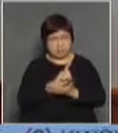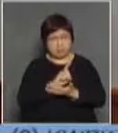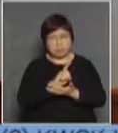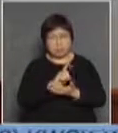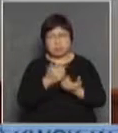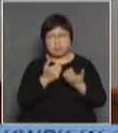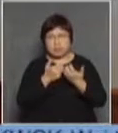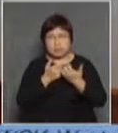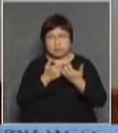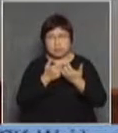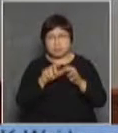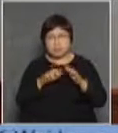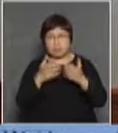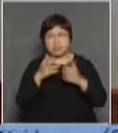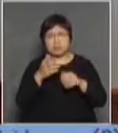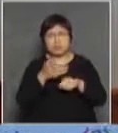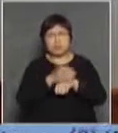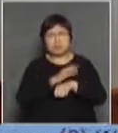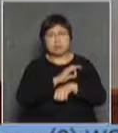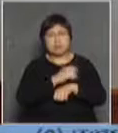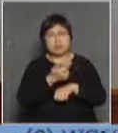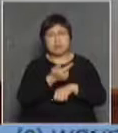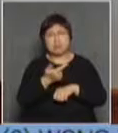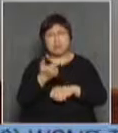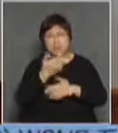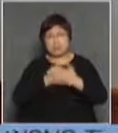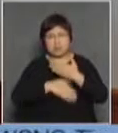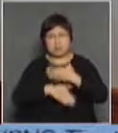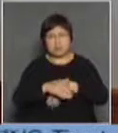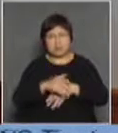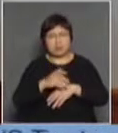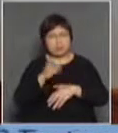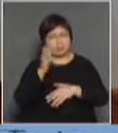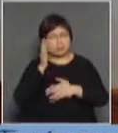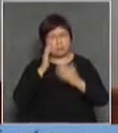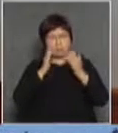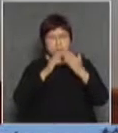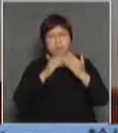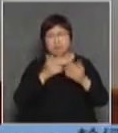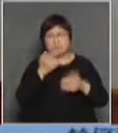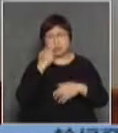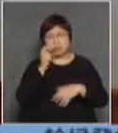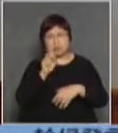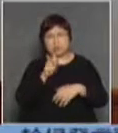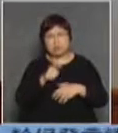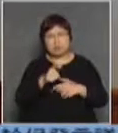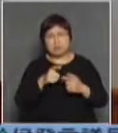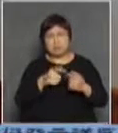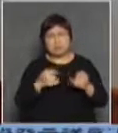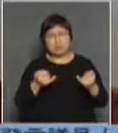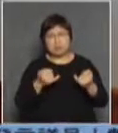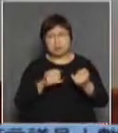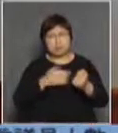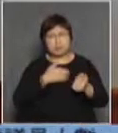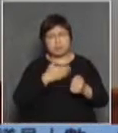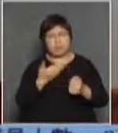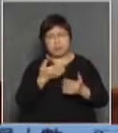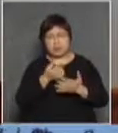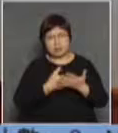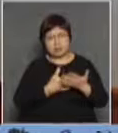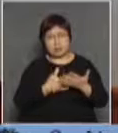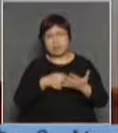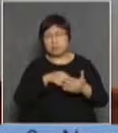起，社會上大部分的殘疾人士院舍仍然是在不符合發牌條件下營